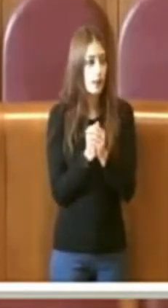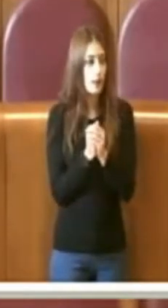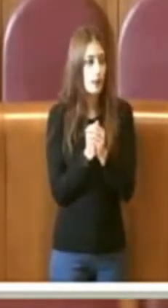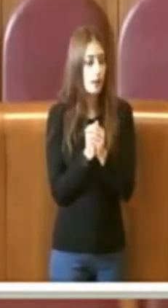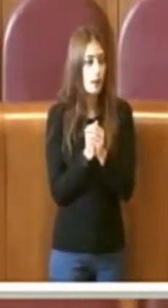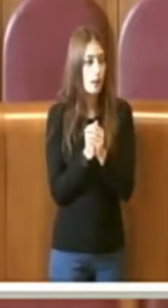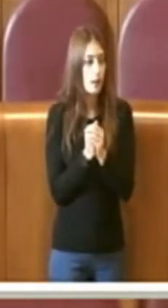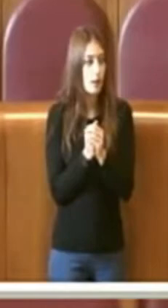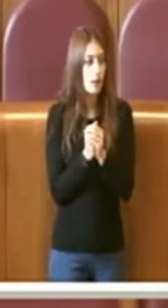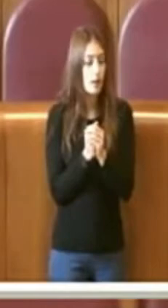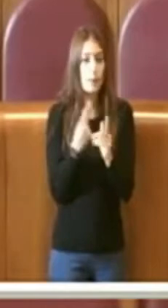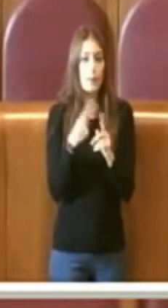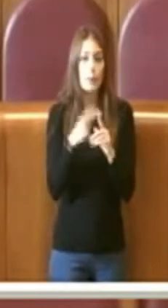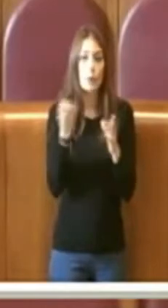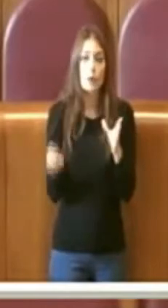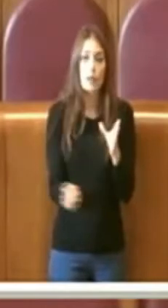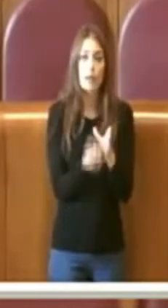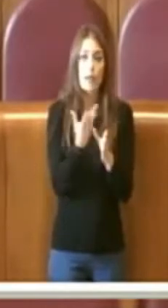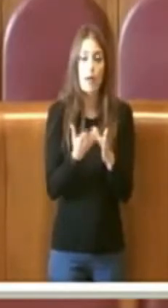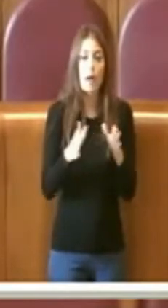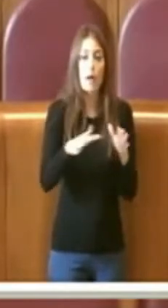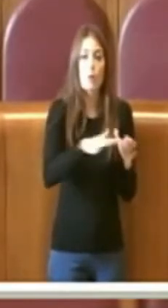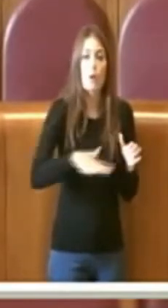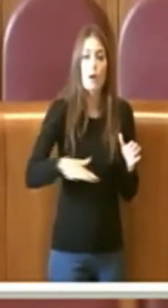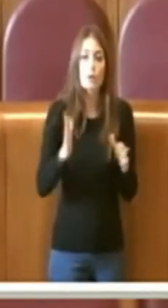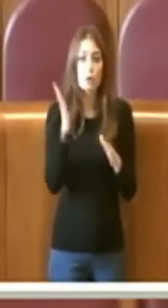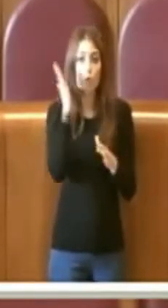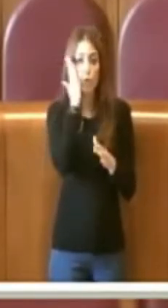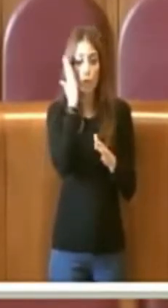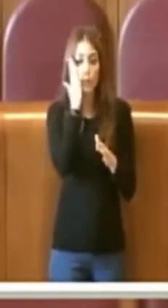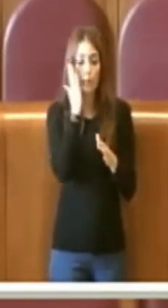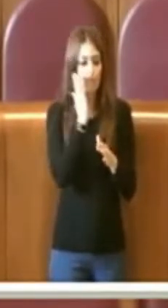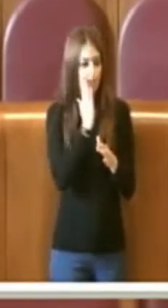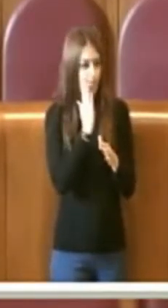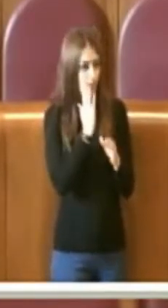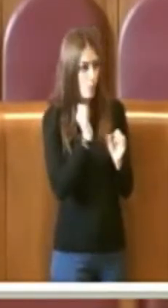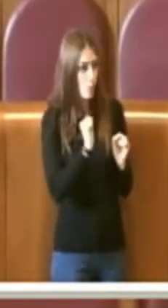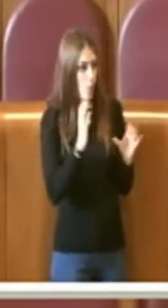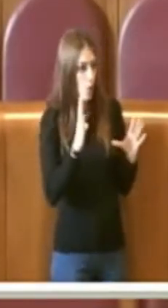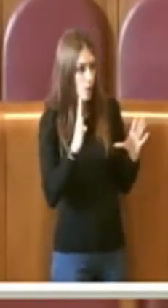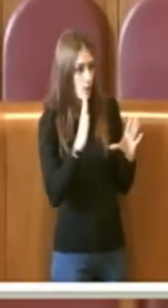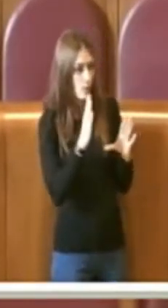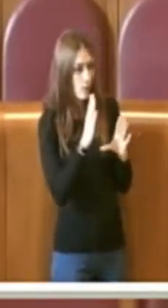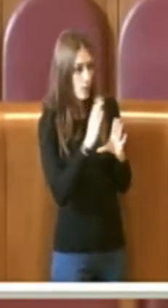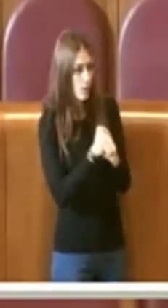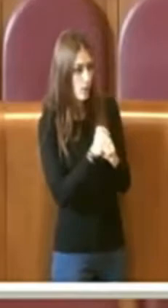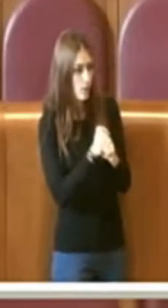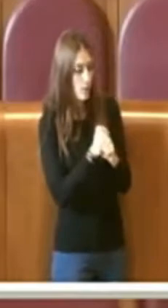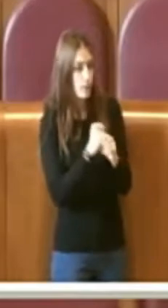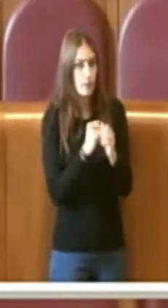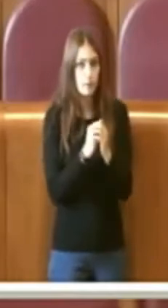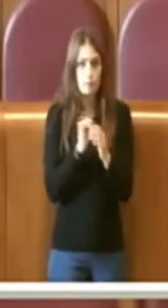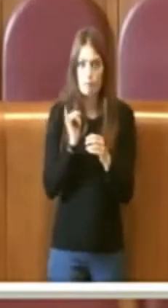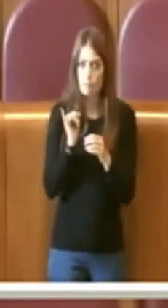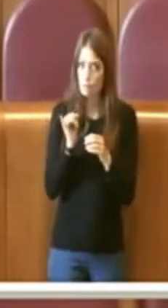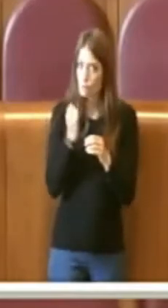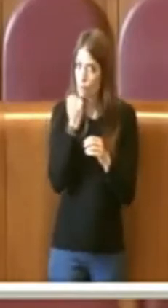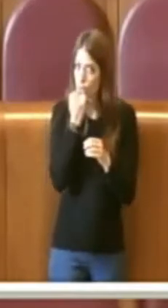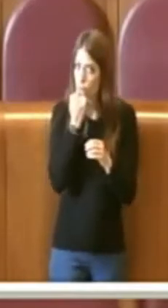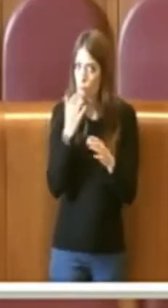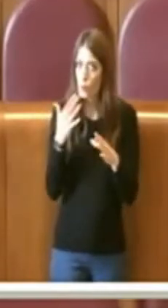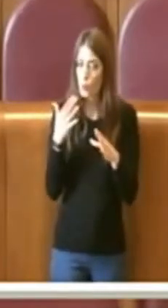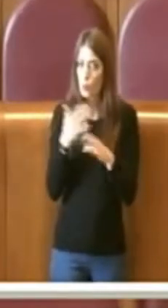e creare dei veri e propri quartieri dormitorio senza. Consigliere, se avvia a concludere, se no non riusciamo a fare tutti gli interventi. Chiudo, mi